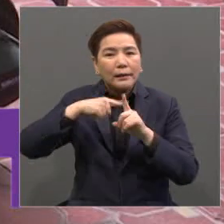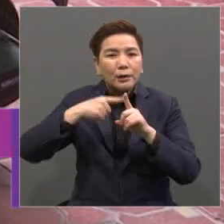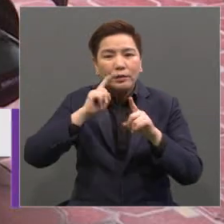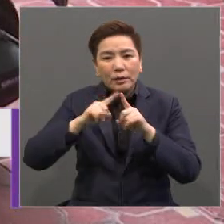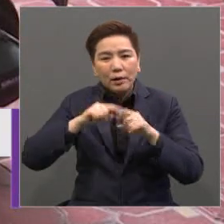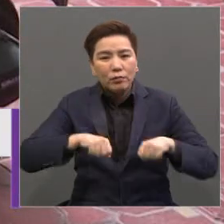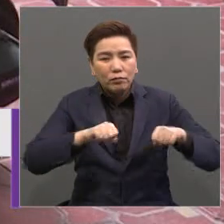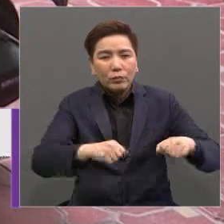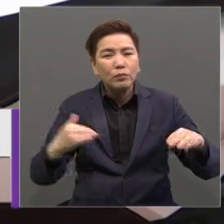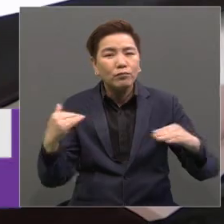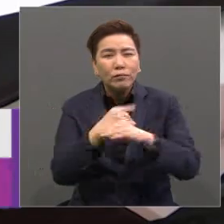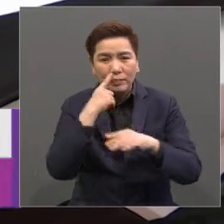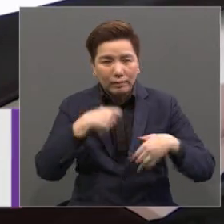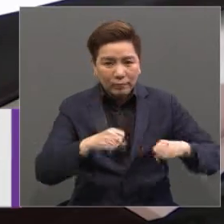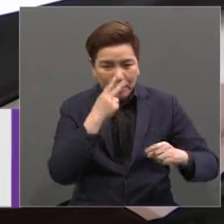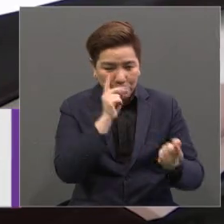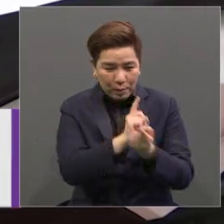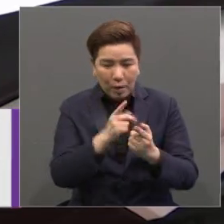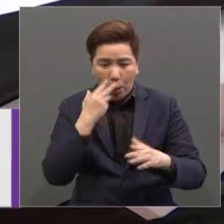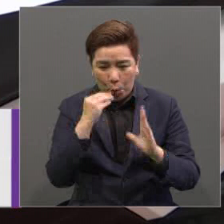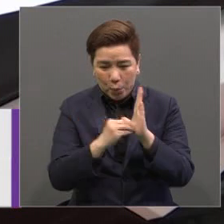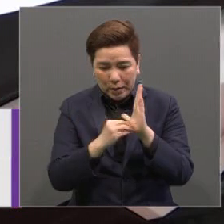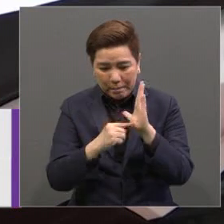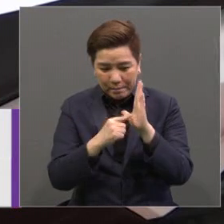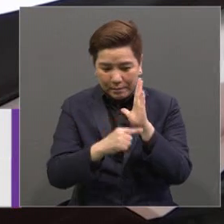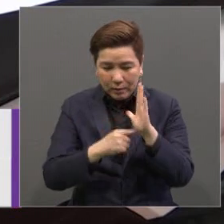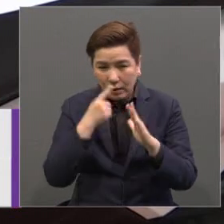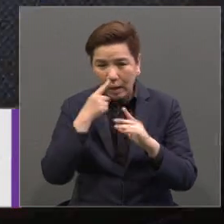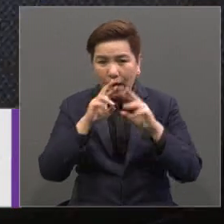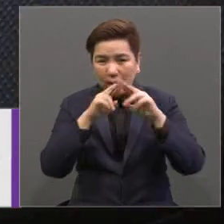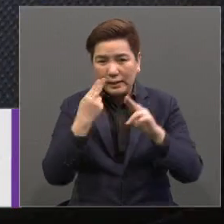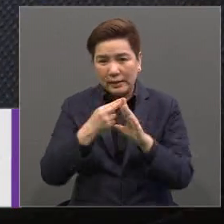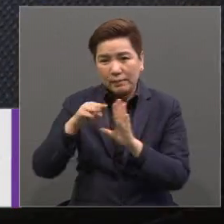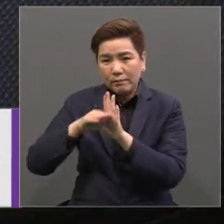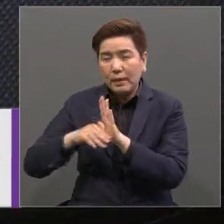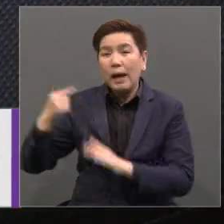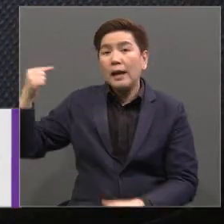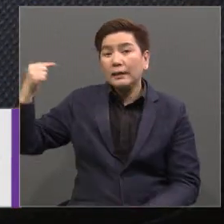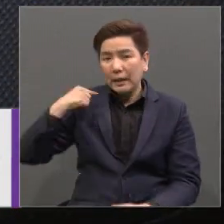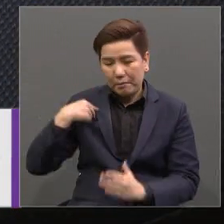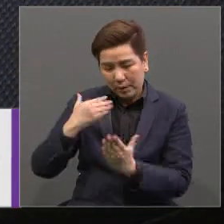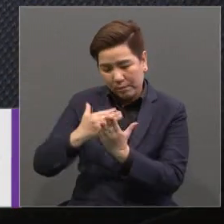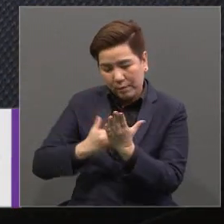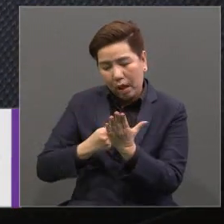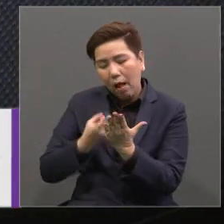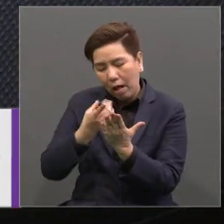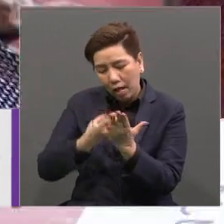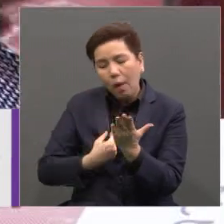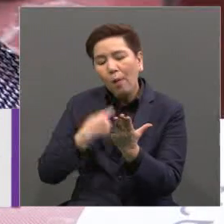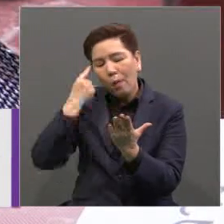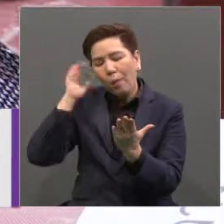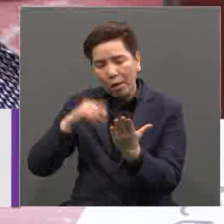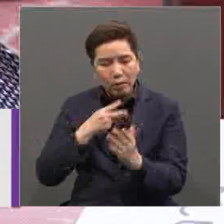ตลาดหรือว่าจอดข้างถนนก็ไปตระเวนทั่วกรุงเทพทั่วปริมณฑลตามรายการที่ได้รับสั่งแหมีใบรายการสั่งด้วยนะ